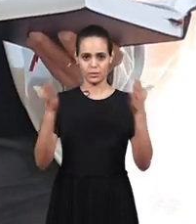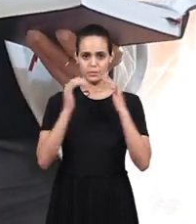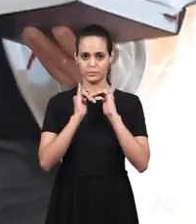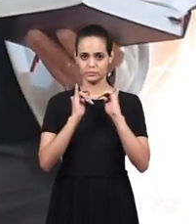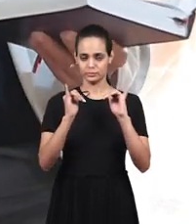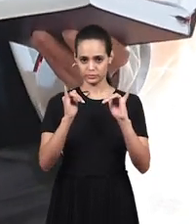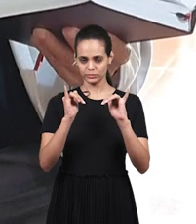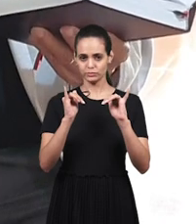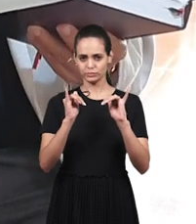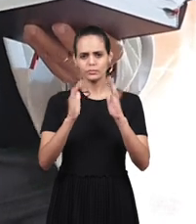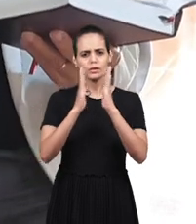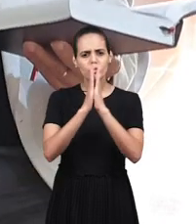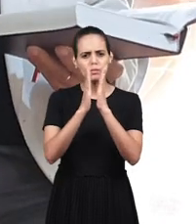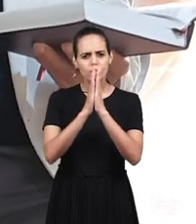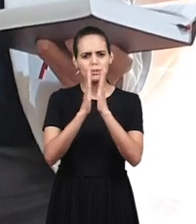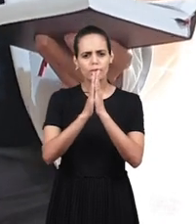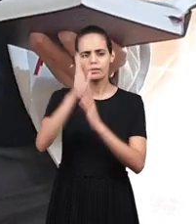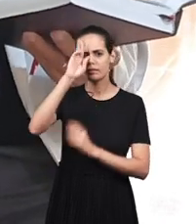со всеми.